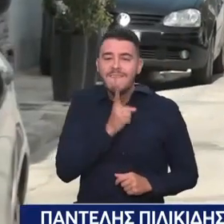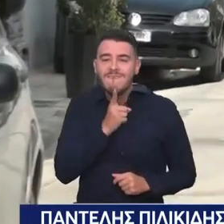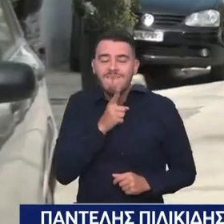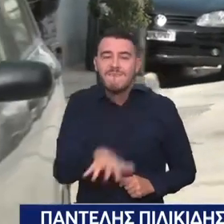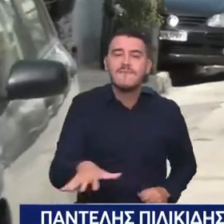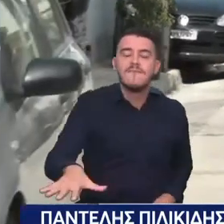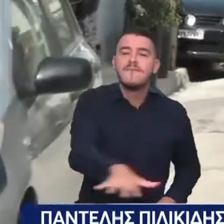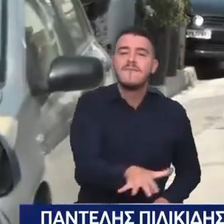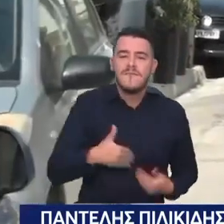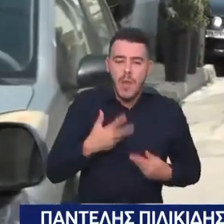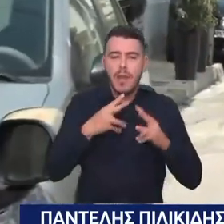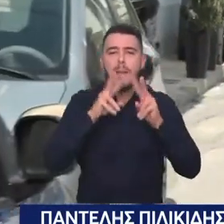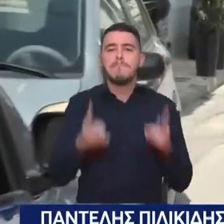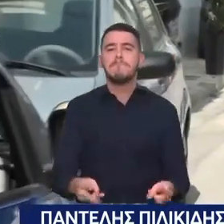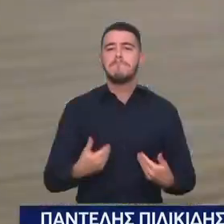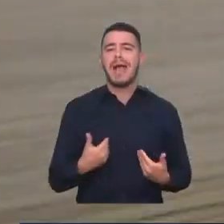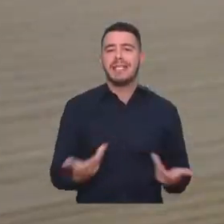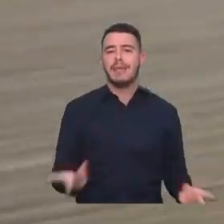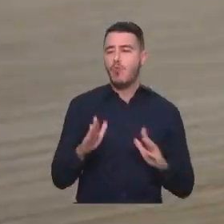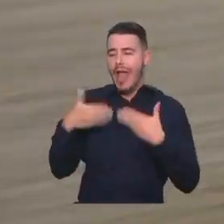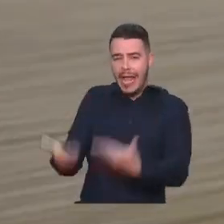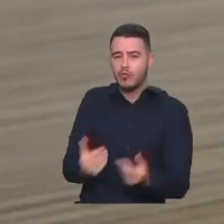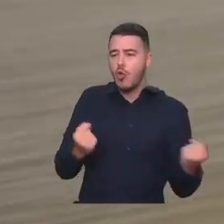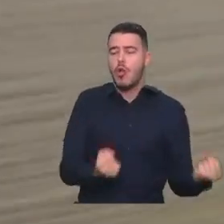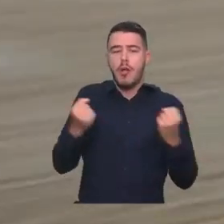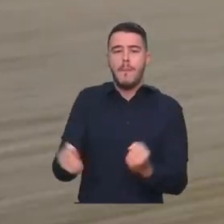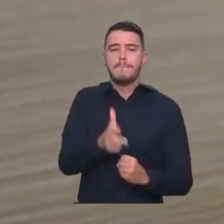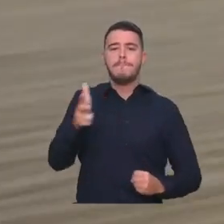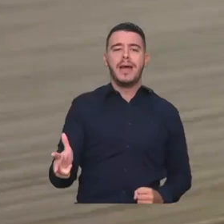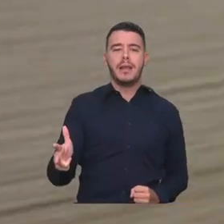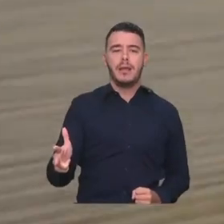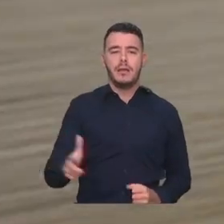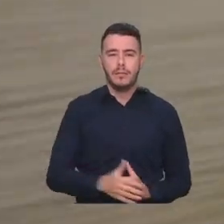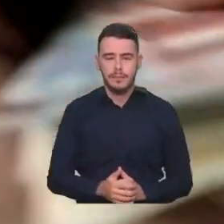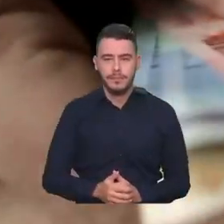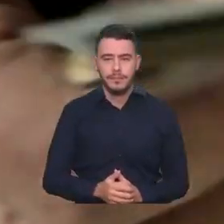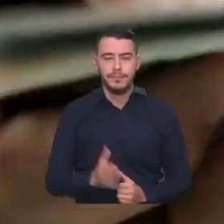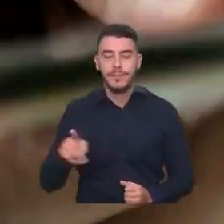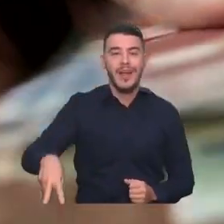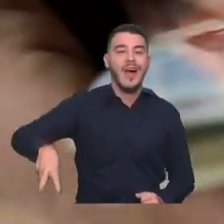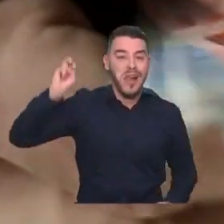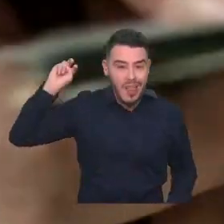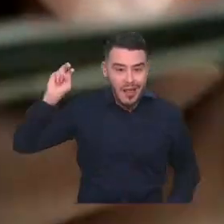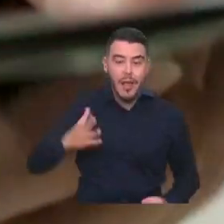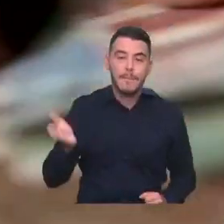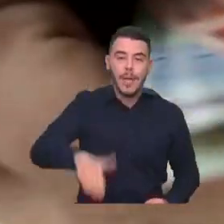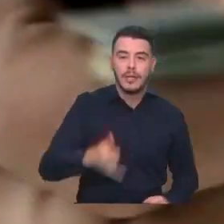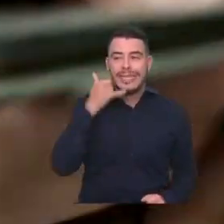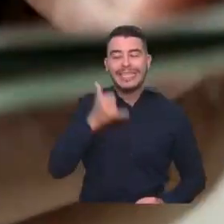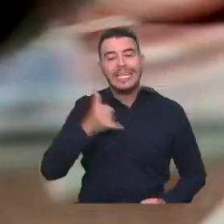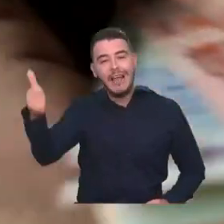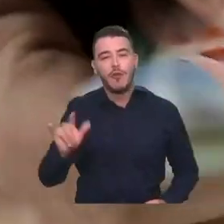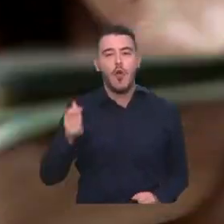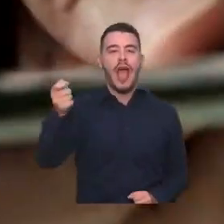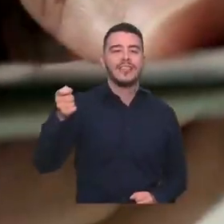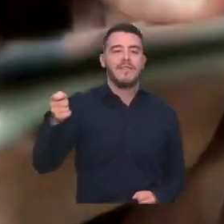για να πληρώνονται όλα αυτά έξω από το μαγαζί μου το πάρκαρα. Μετά την κλοπή, ο ιδιοκτήτης απευθύνεται στην ασφαλιστική, σίγουρος ότι θα πληρωθεί, αλλά η